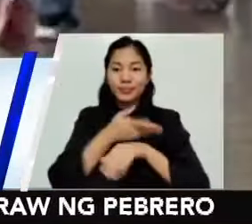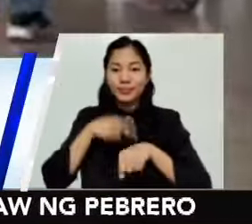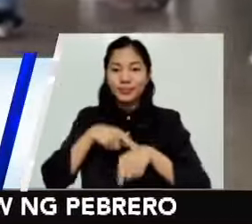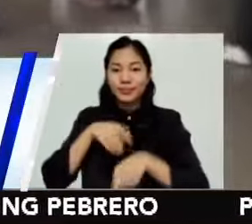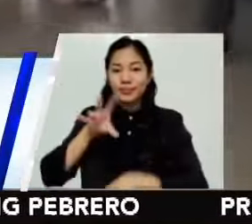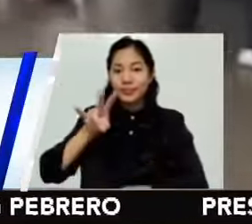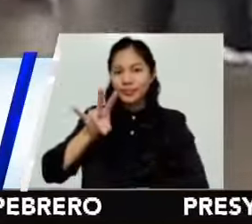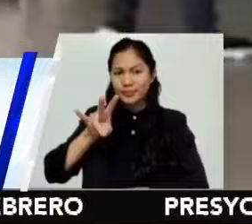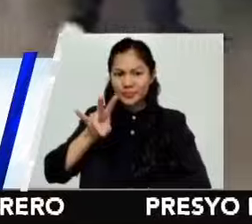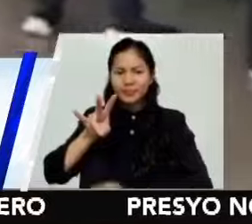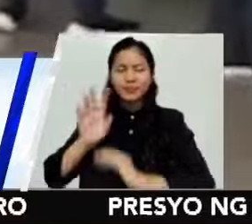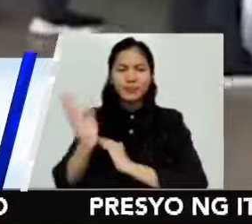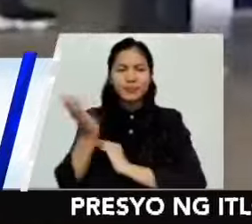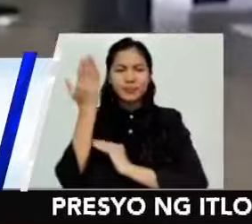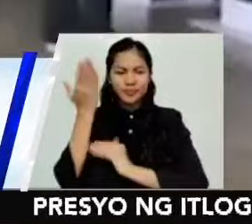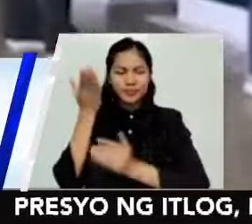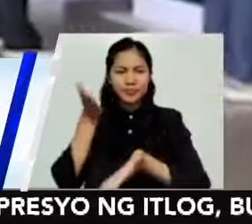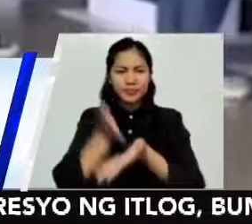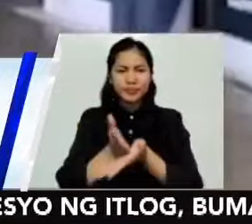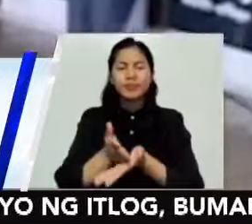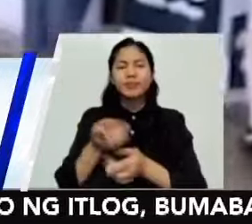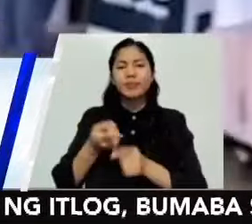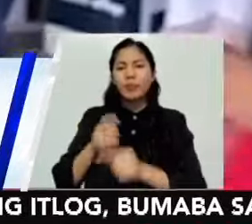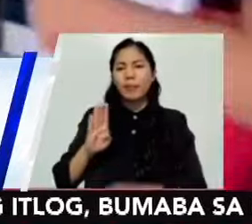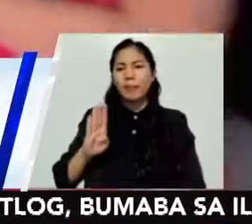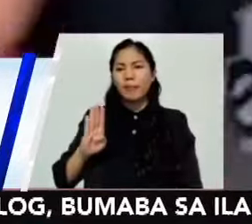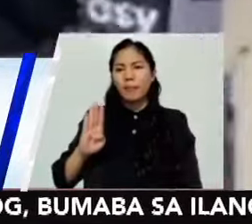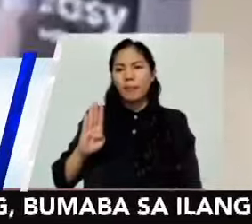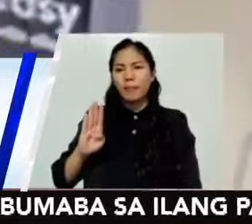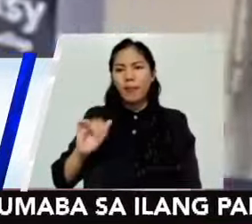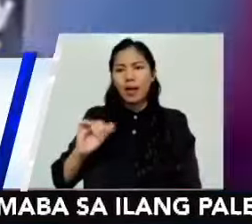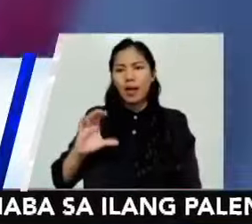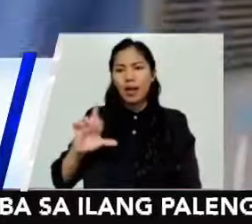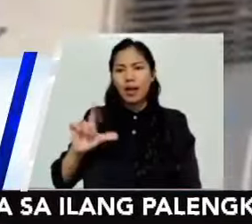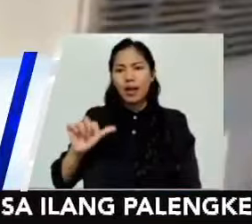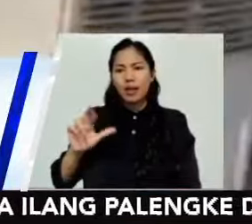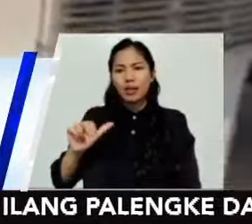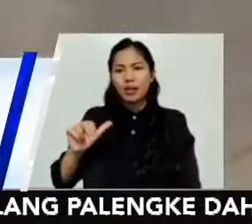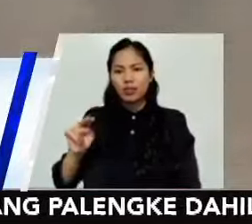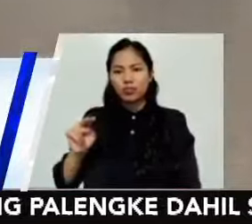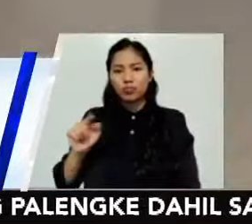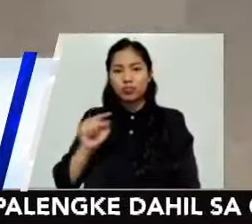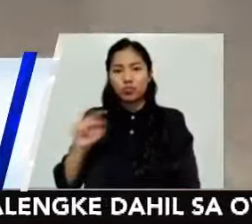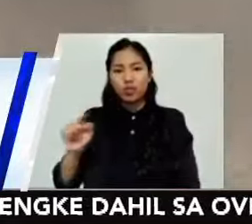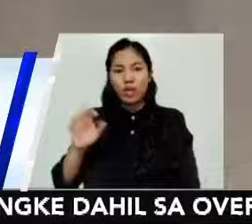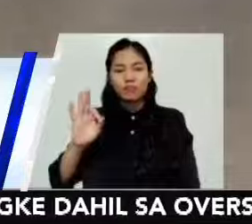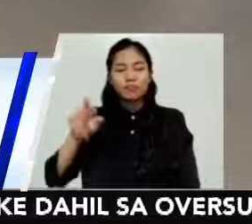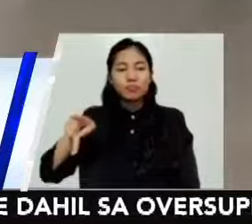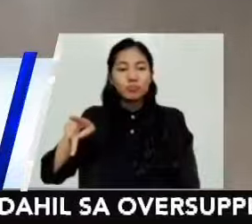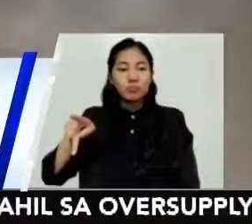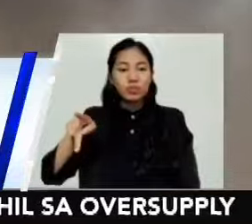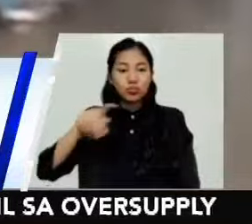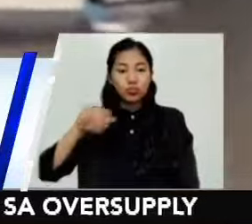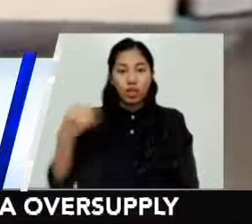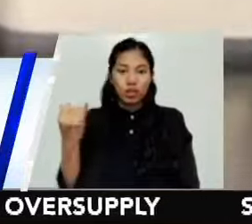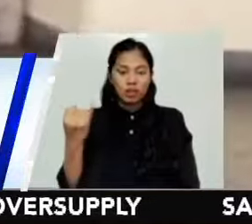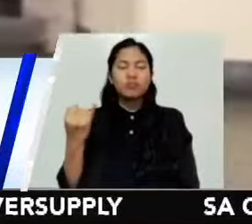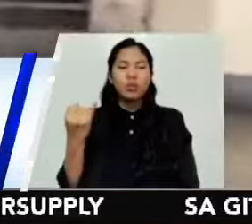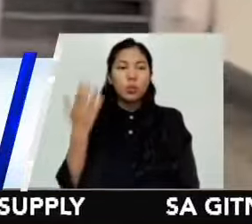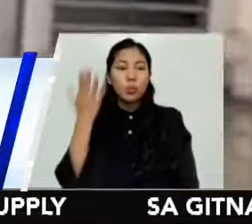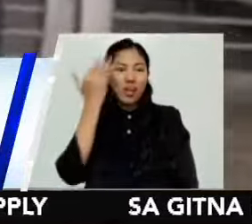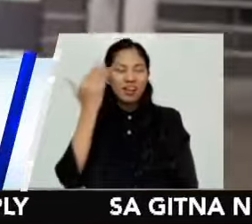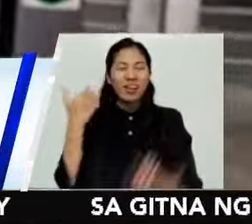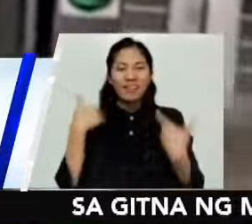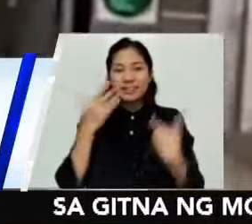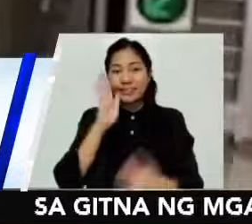Station hanggang Fernando Po Jr. Station. May nakita kasing sira sa isa sa mga bagon sa bahagi ng Libertad Station. Hindi naman tinukoy